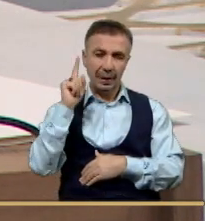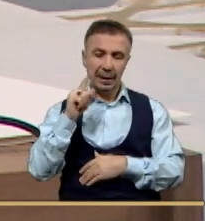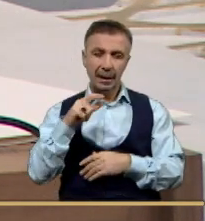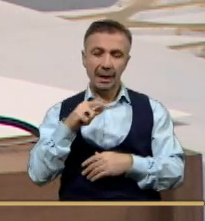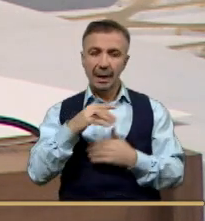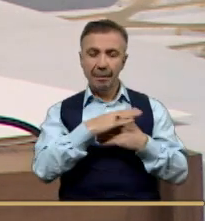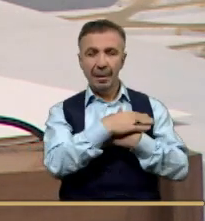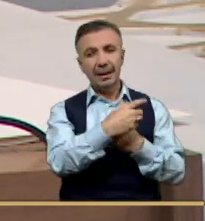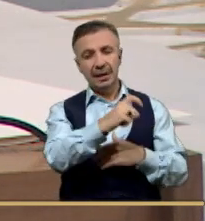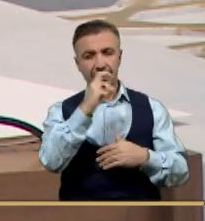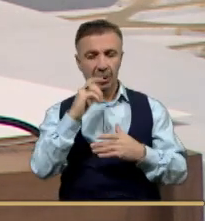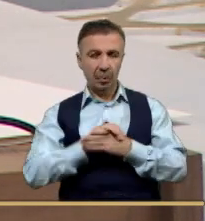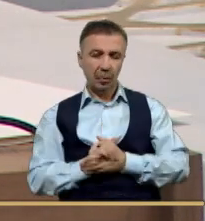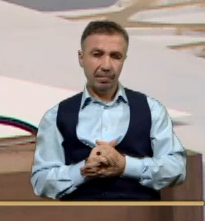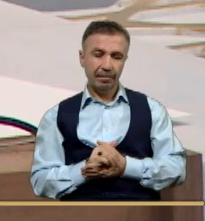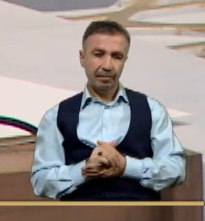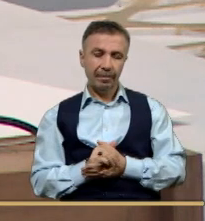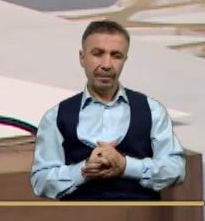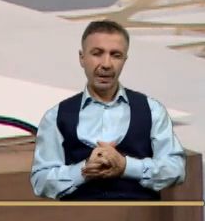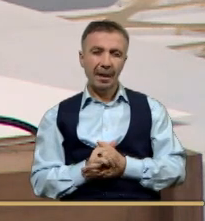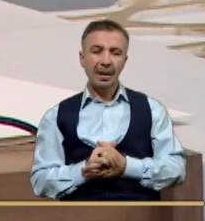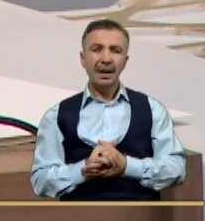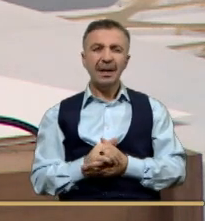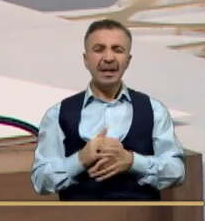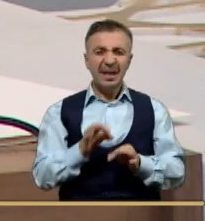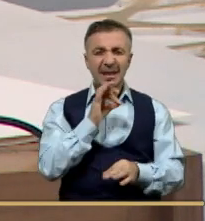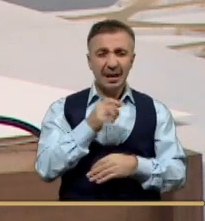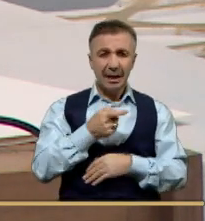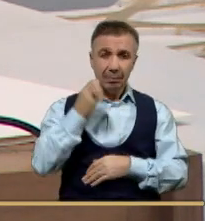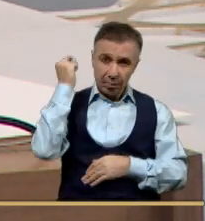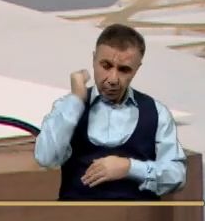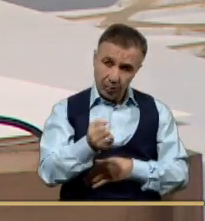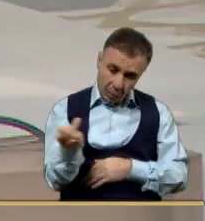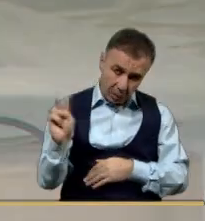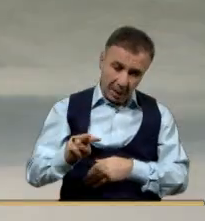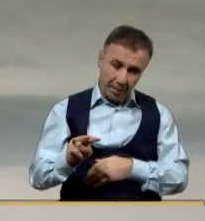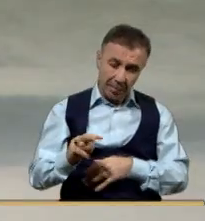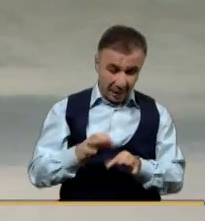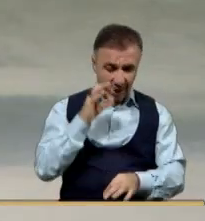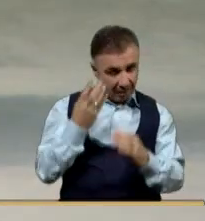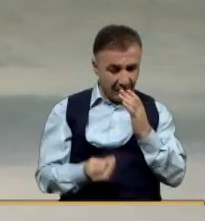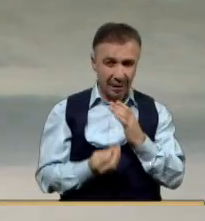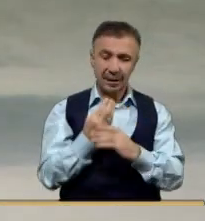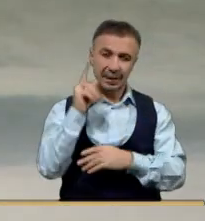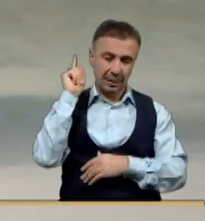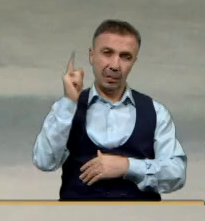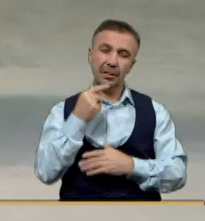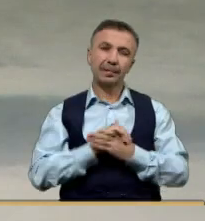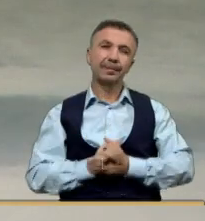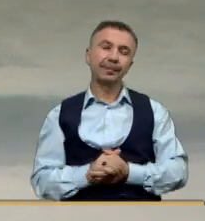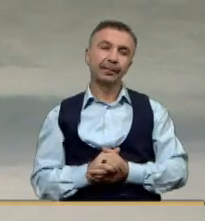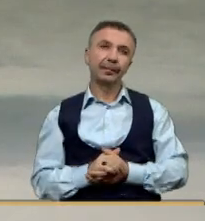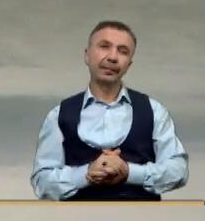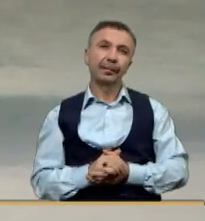Ve kan döken bir varlık mı yaratacaksın? Ve nahnu nusabbihu bihamdike